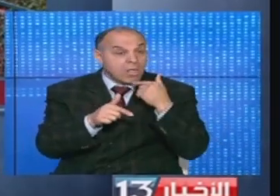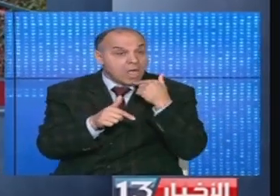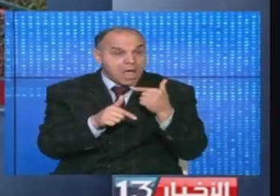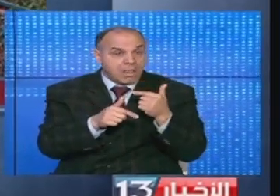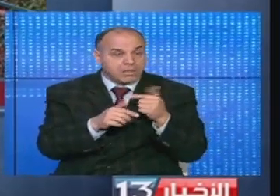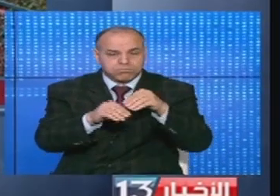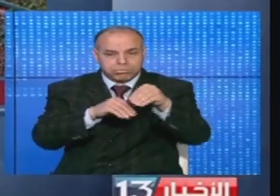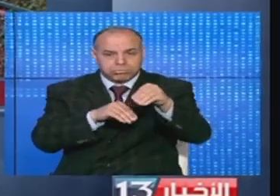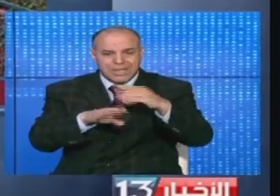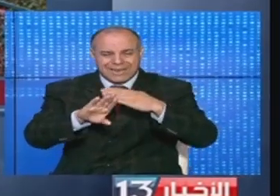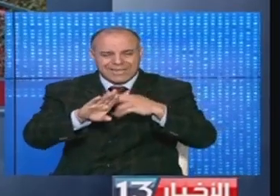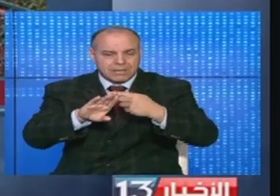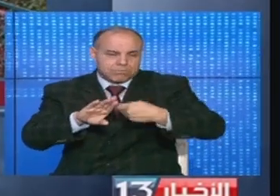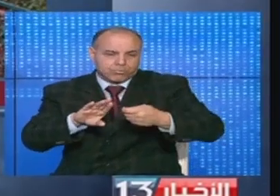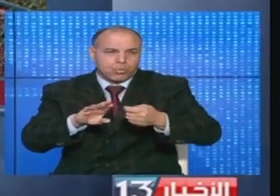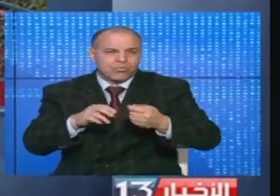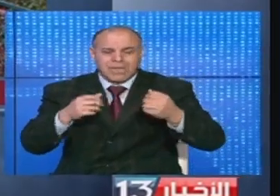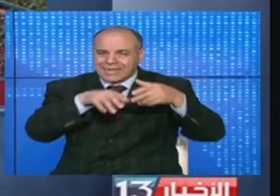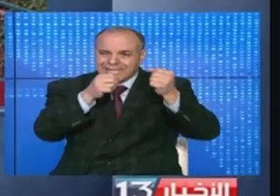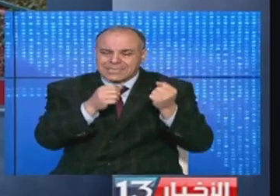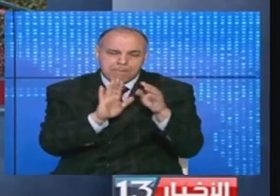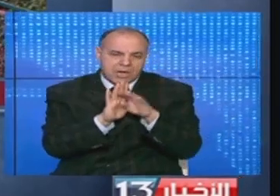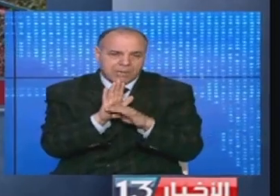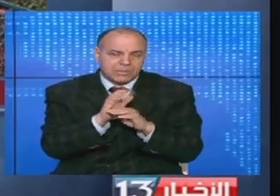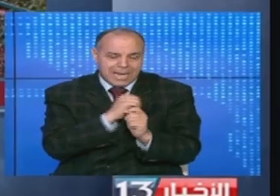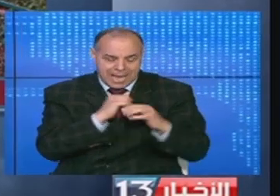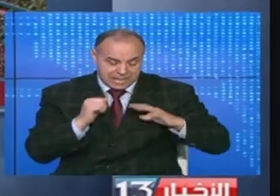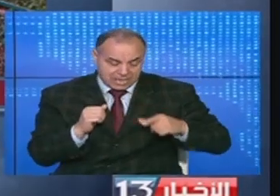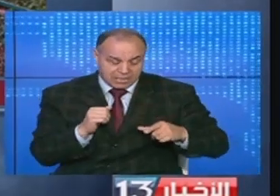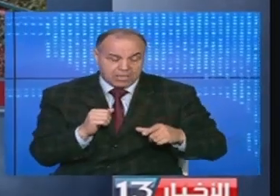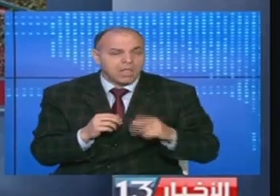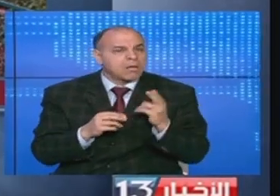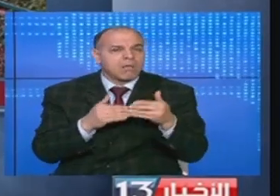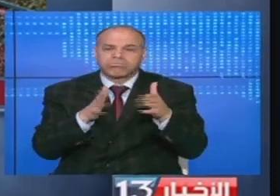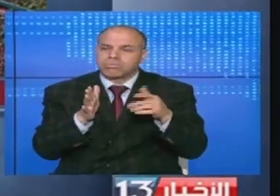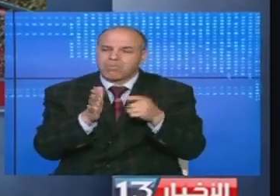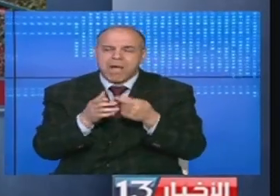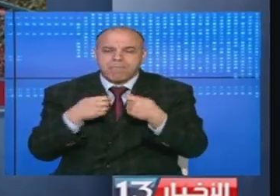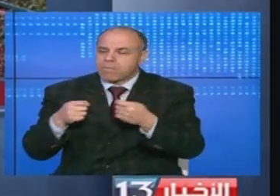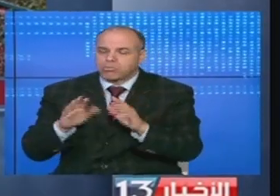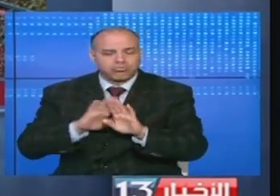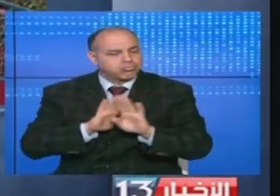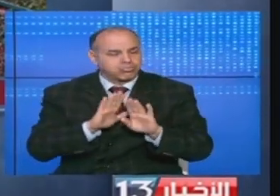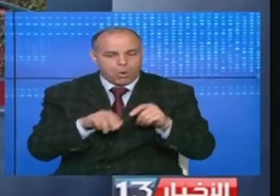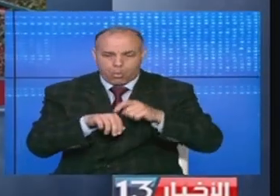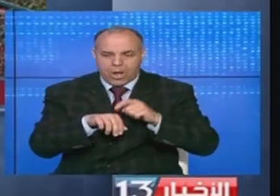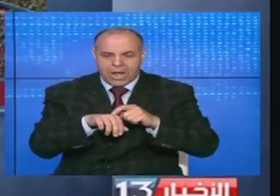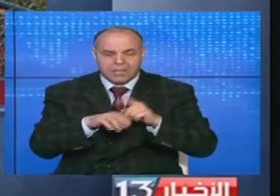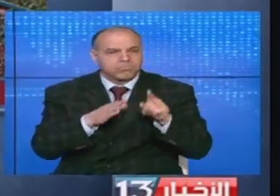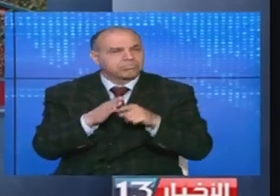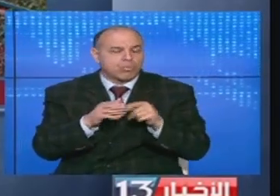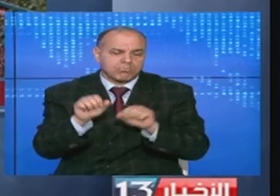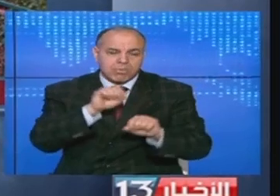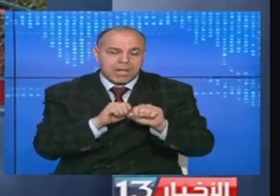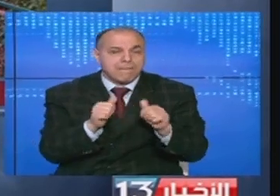بتاجيل بيع تذاكر مقابلات الكاس المبرمجه هذا الاحد وعدم فتح نقاط البيع قبل هذا الموعد بغيه التنسيق